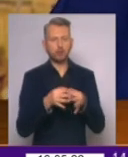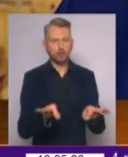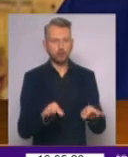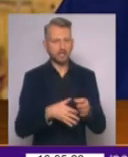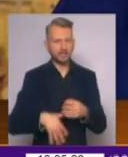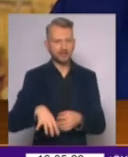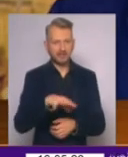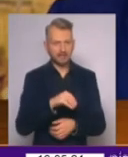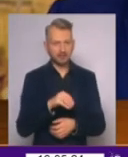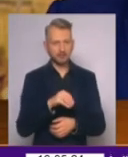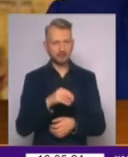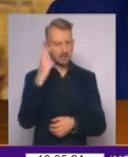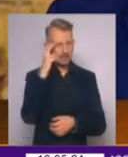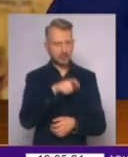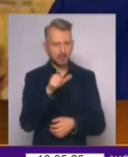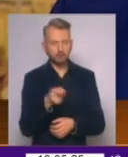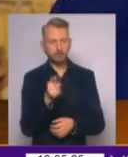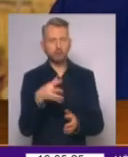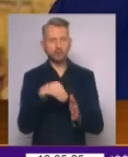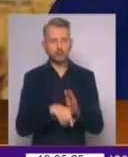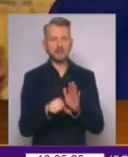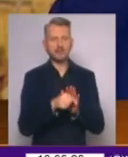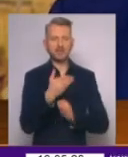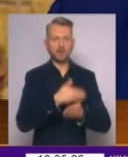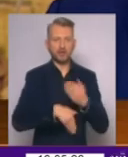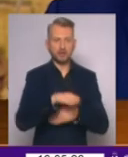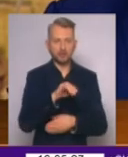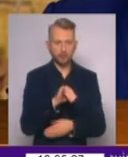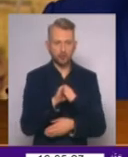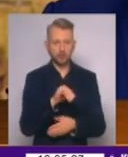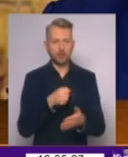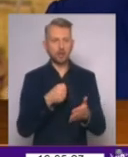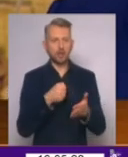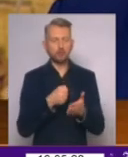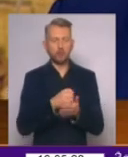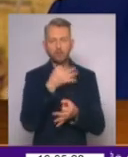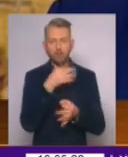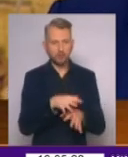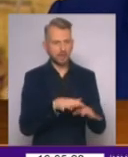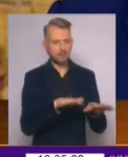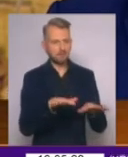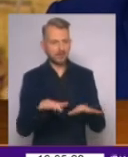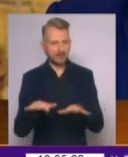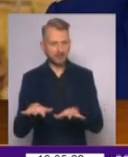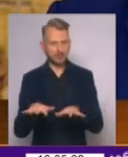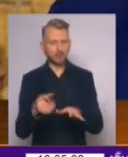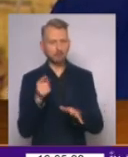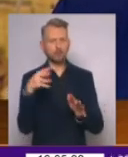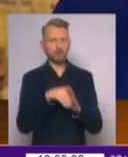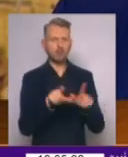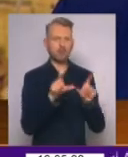всіх киян, в тому числі з інвалідністю, до будь-яких місць, в тому числі